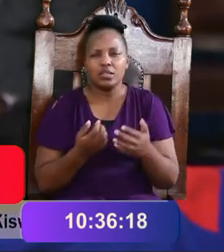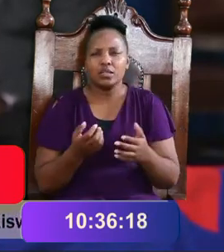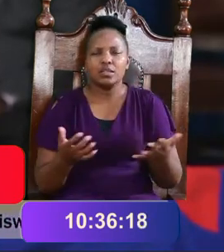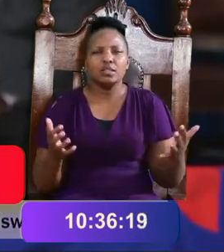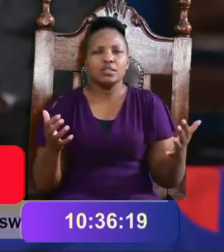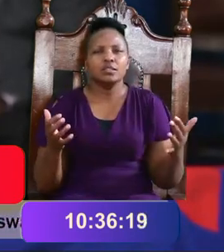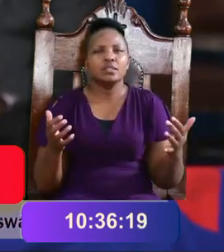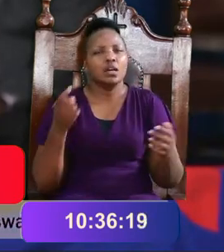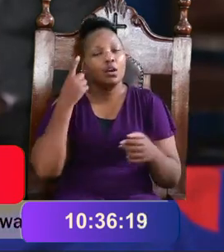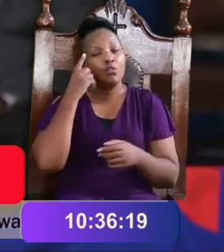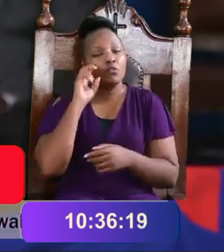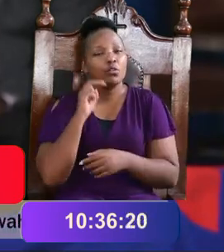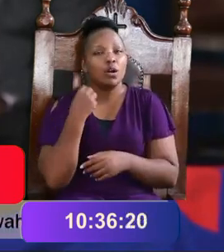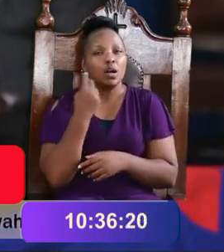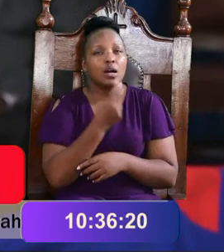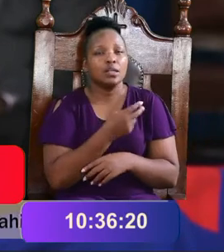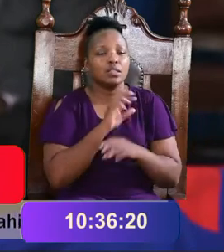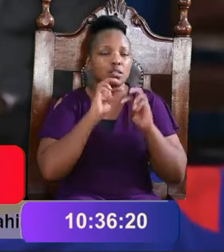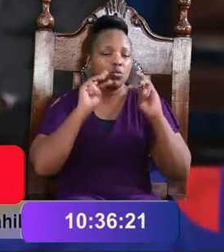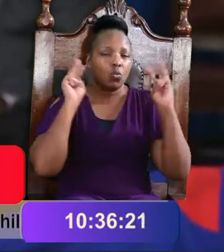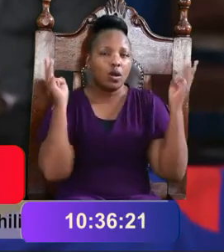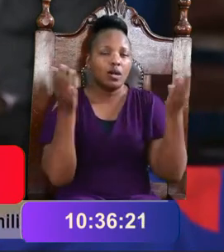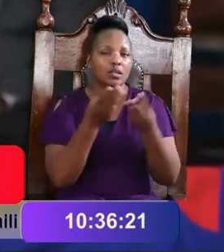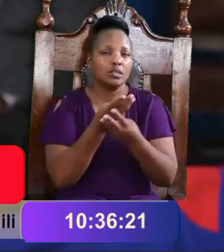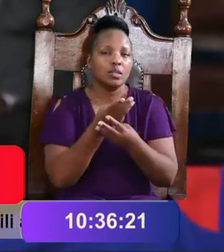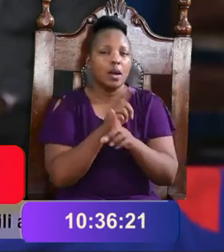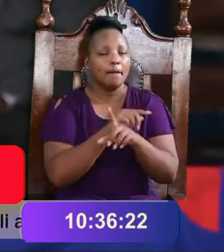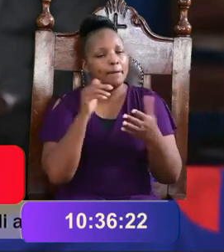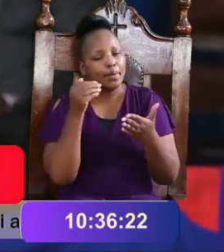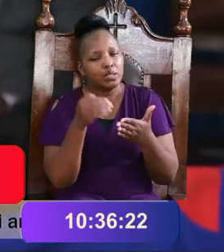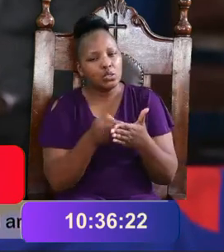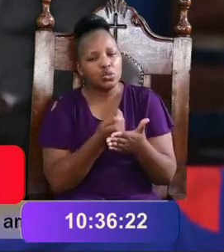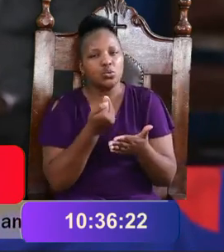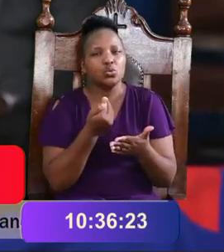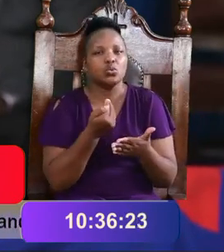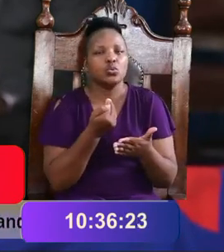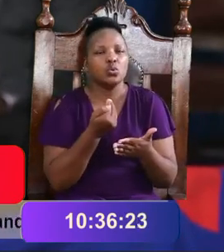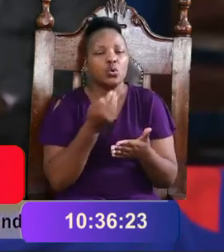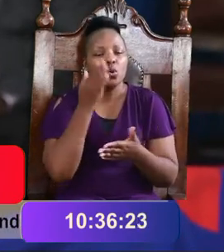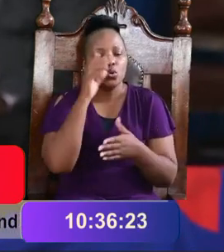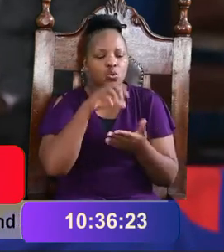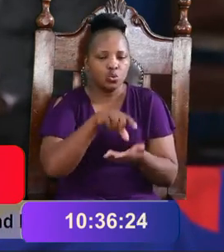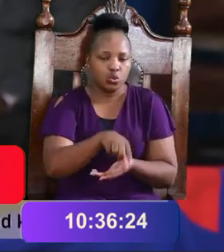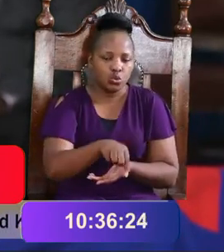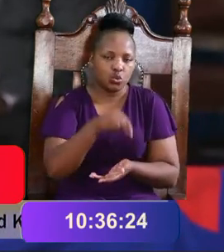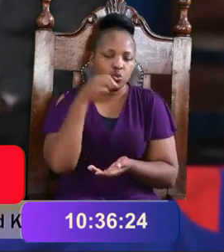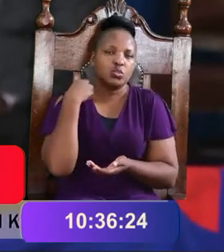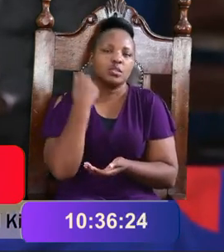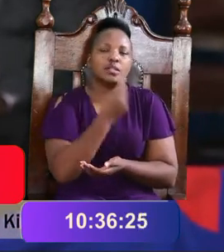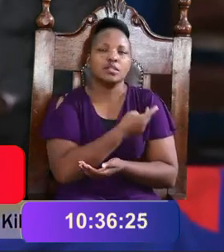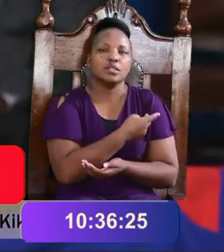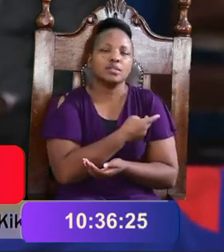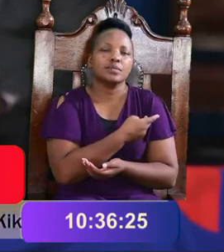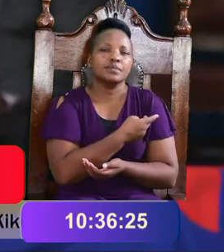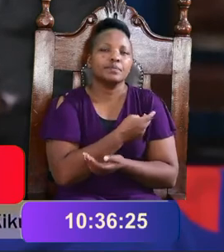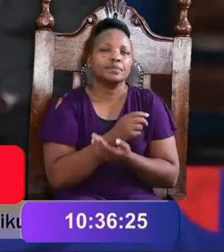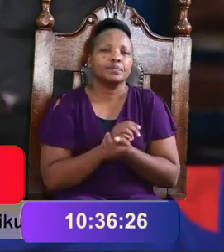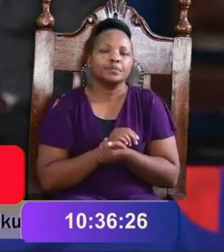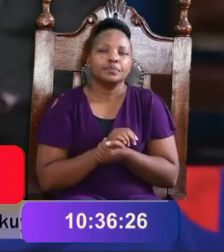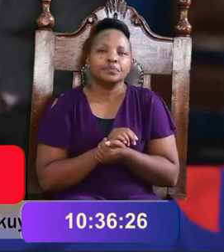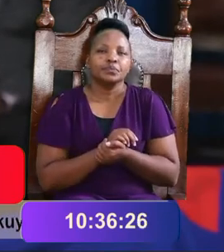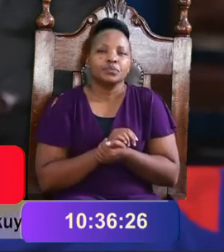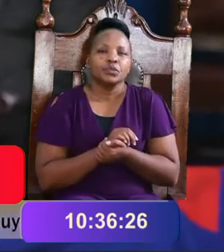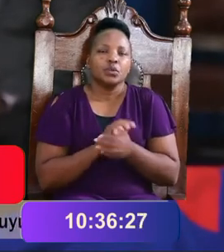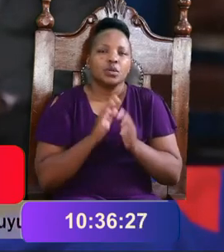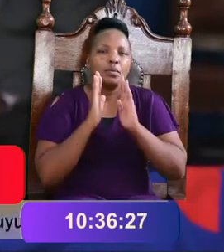kwa maana sisi si wa dunia, mbali sisi ni kiumbe kipya ambaye wewe ulituchagua na ili tuishi katika uadilifu Mfalme.